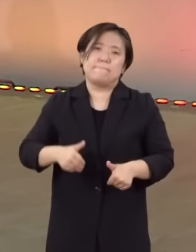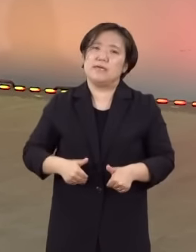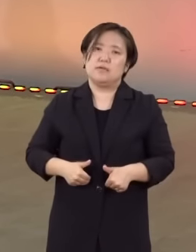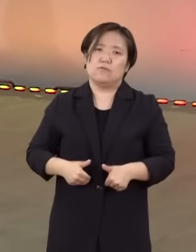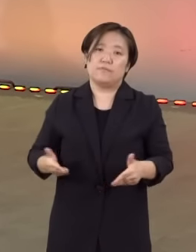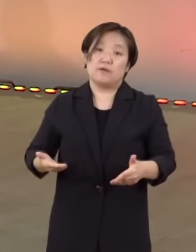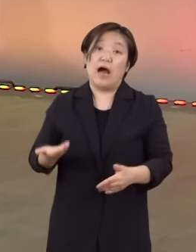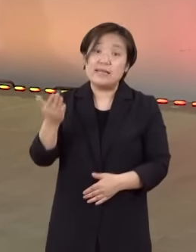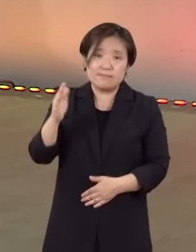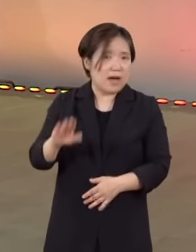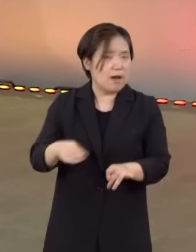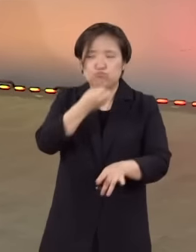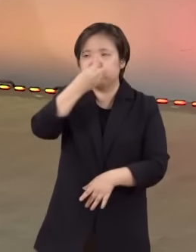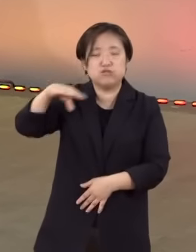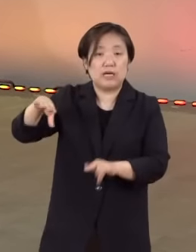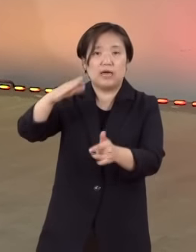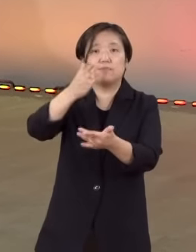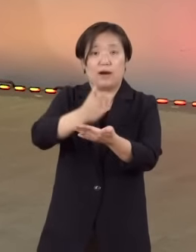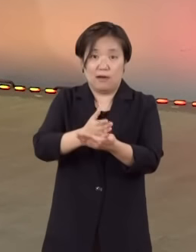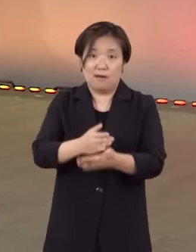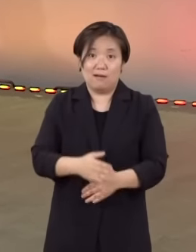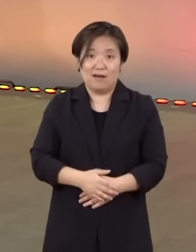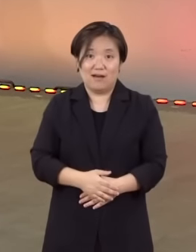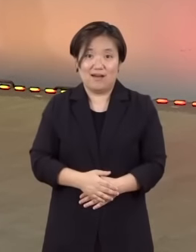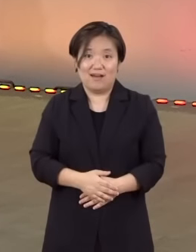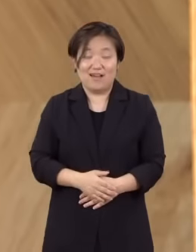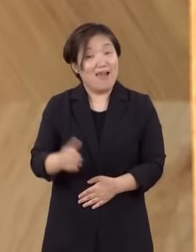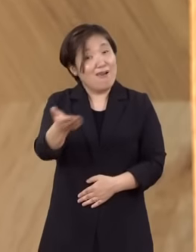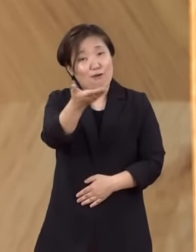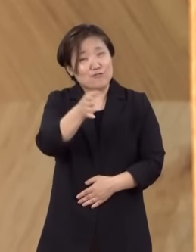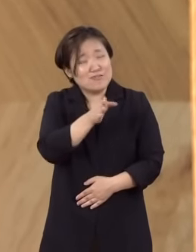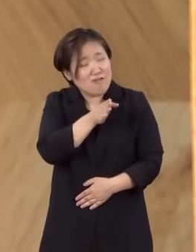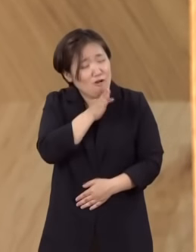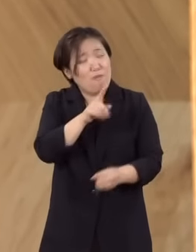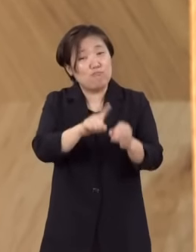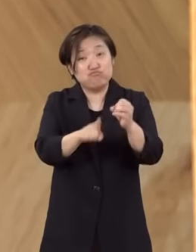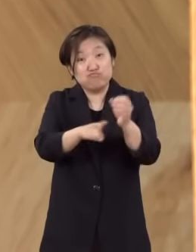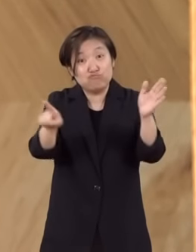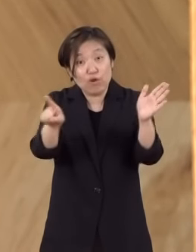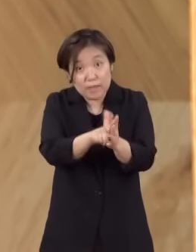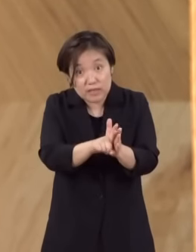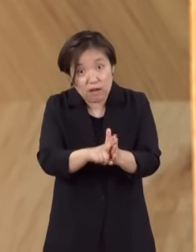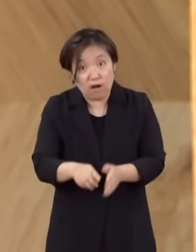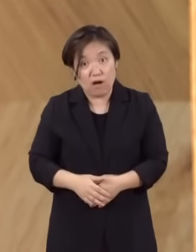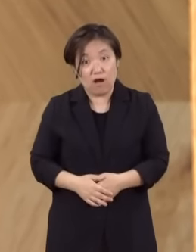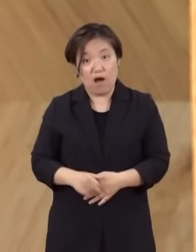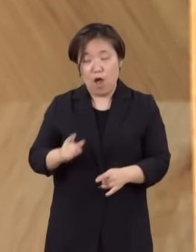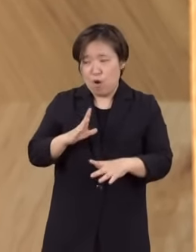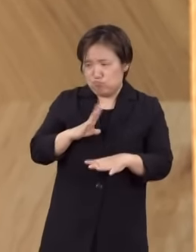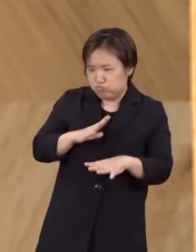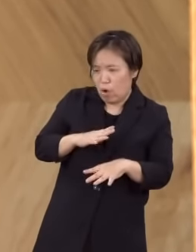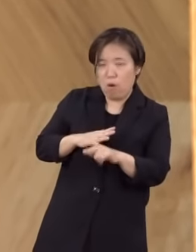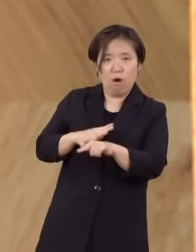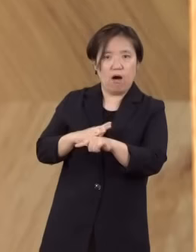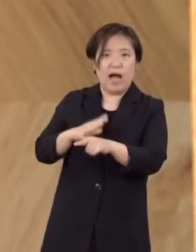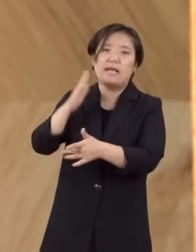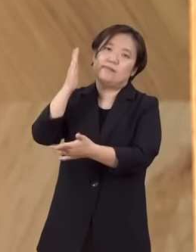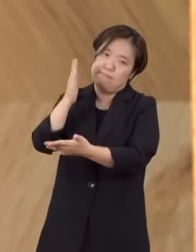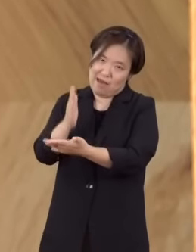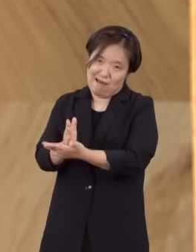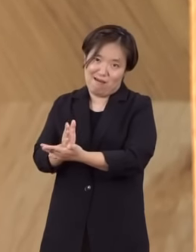없습니다 하지만 진정한 불자라면 절대 무서워하거나 두려워할 필요